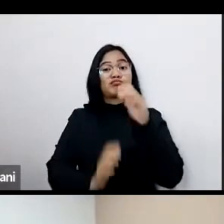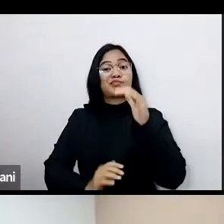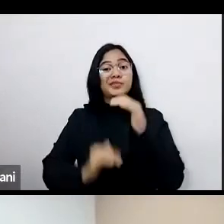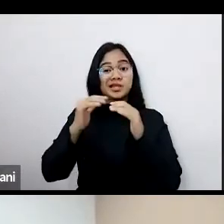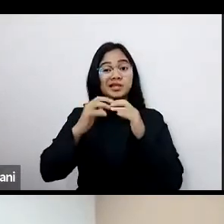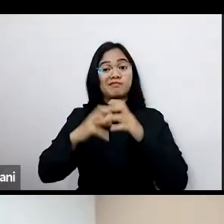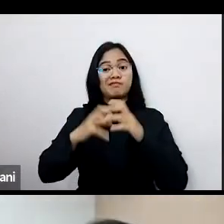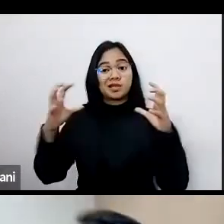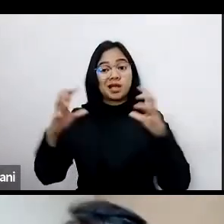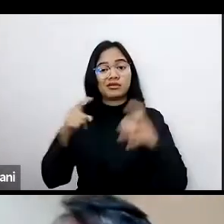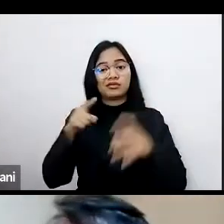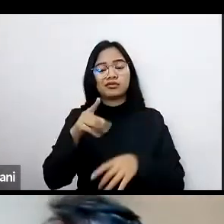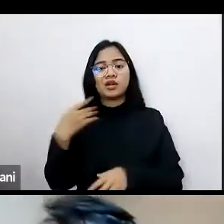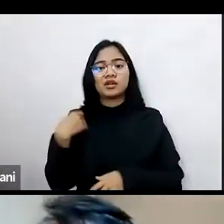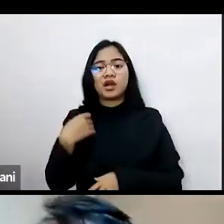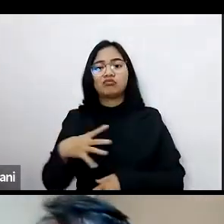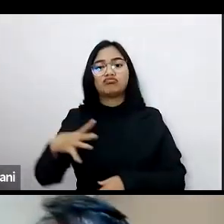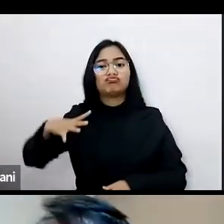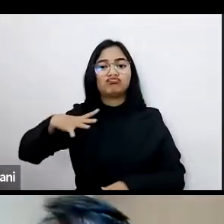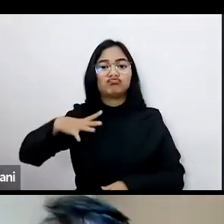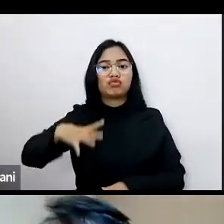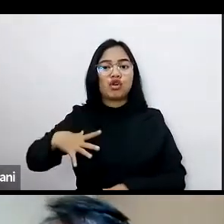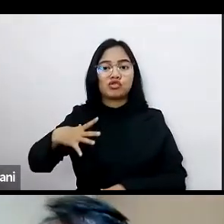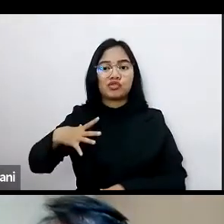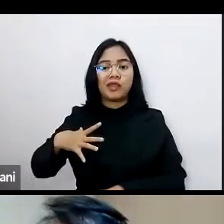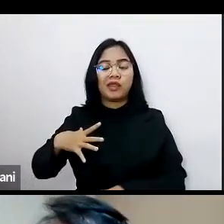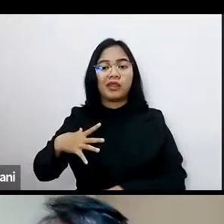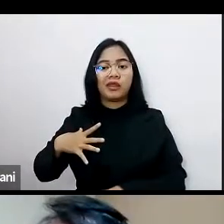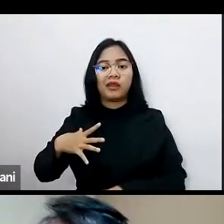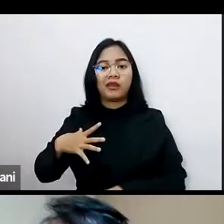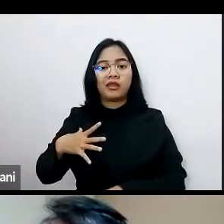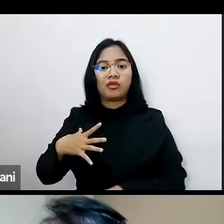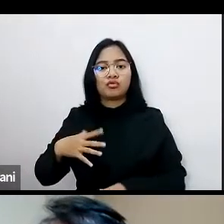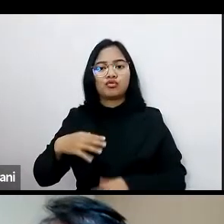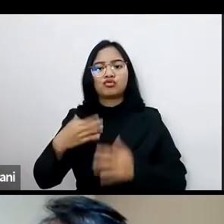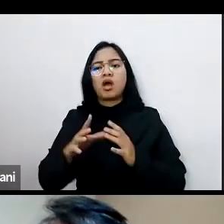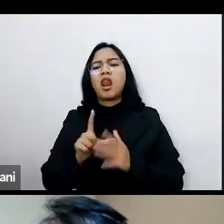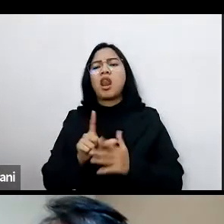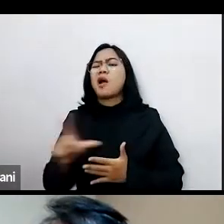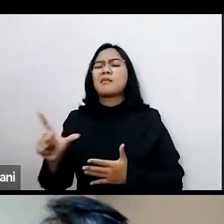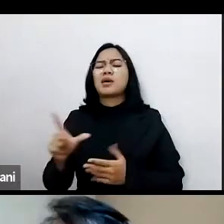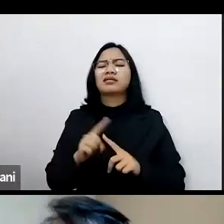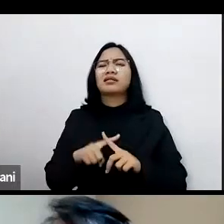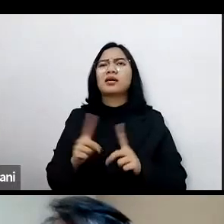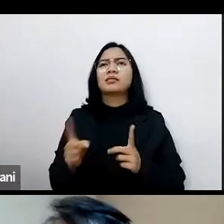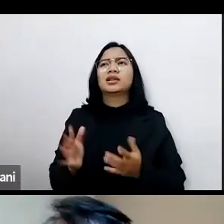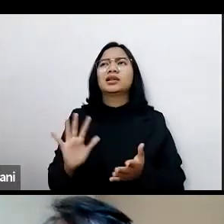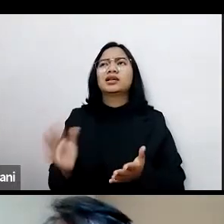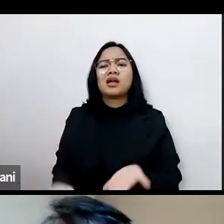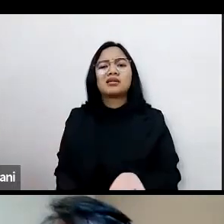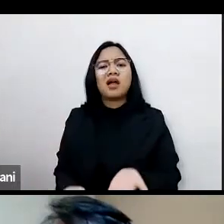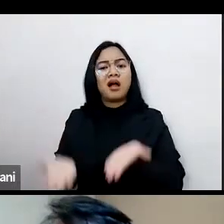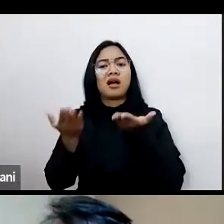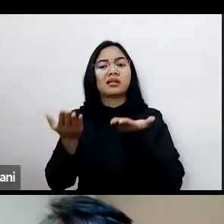dosen sudah kuliah seterusnya kok enggak diangkat-angkatnya jadi guru besar gitu misalnya.